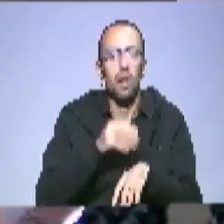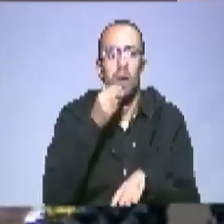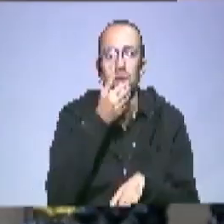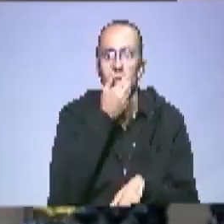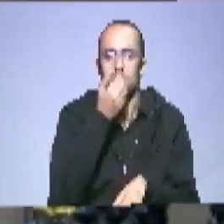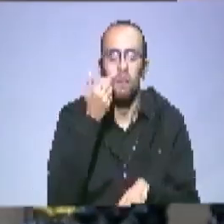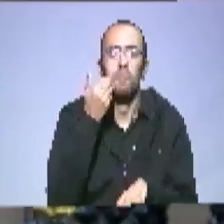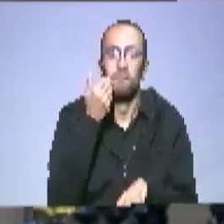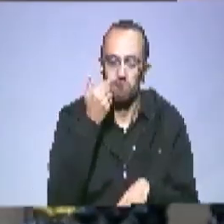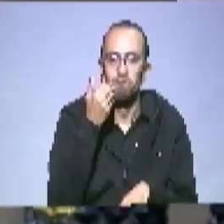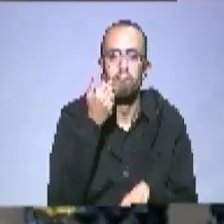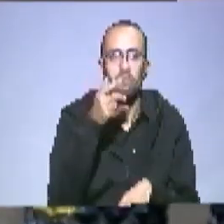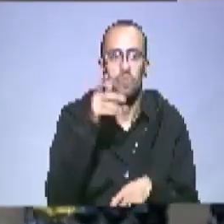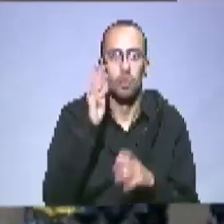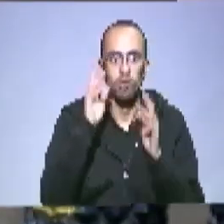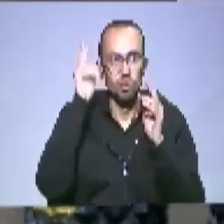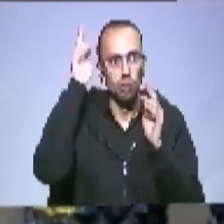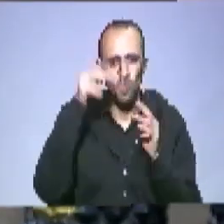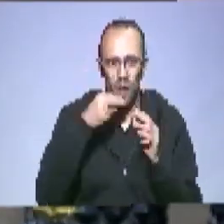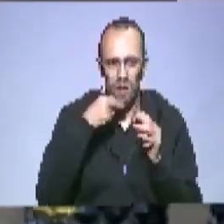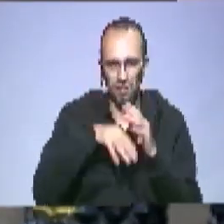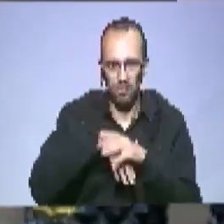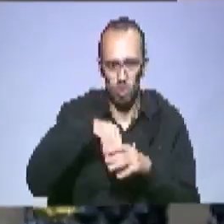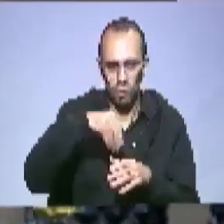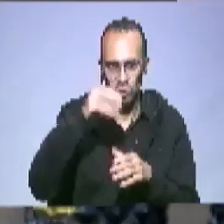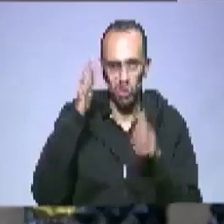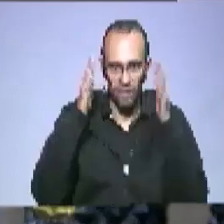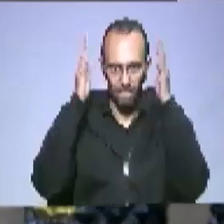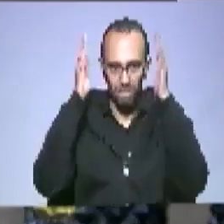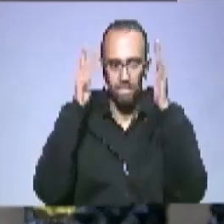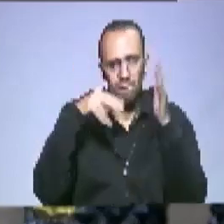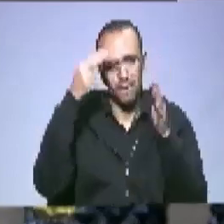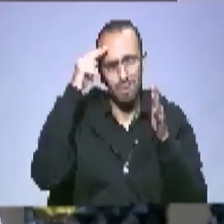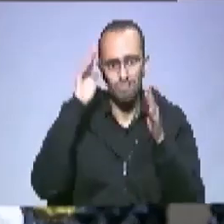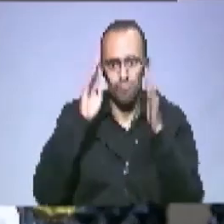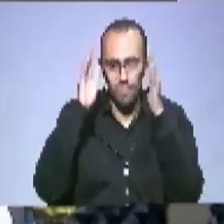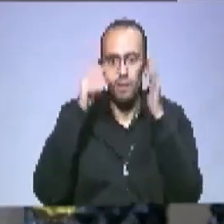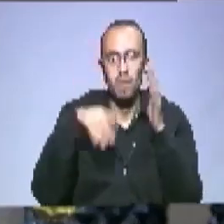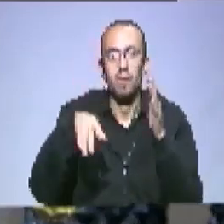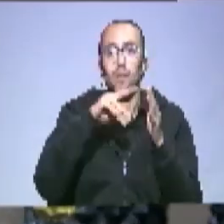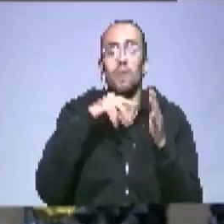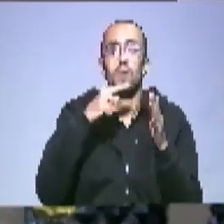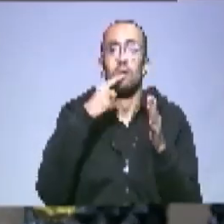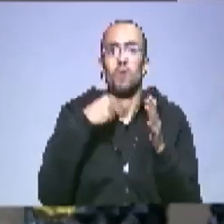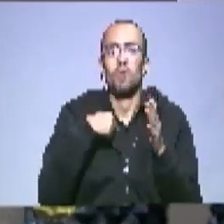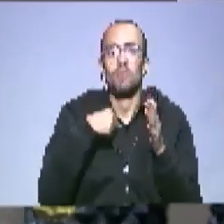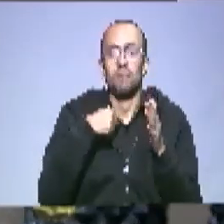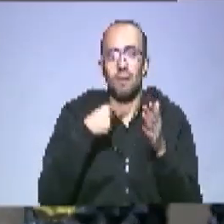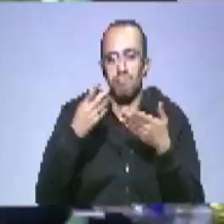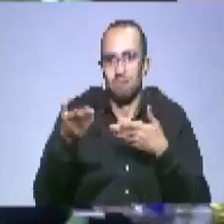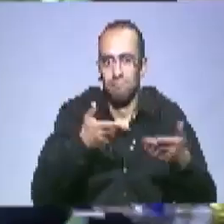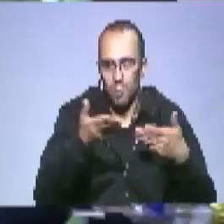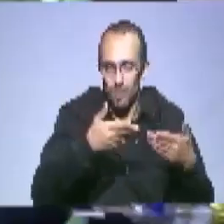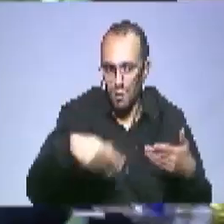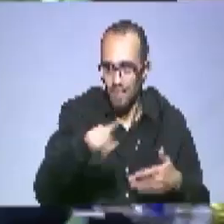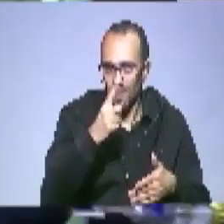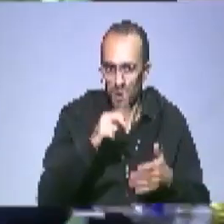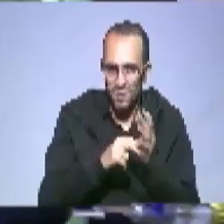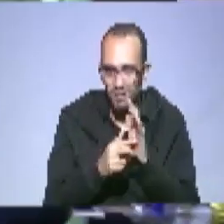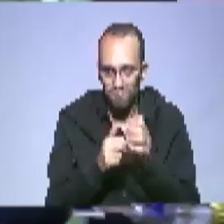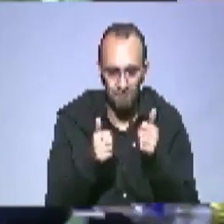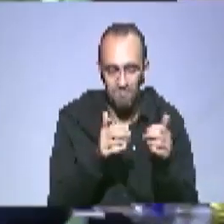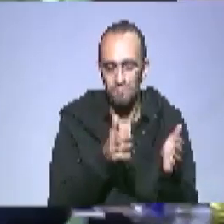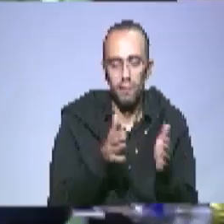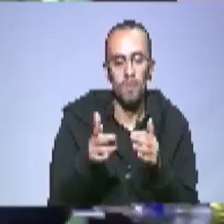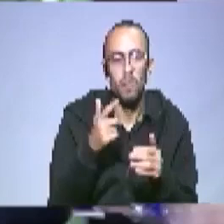مشي كده زي سلسلة للحلقات الصيامي. برحب بحضراتكم وفي زمايل خلف الكاميرات وبيك يا شيف، الأخبار؟ الحمد لله. ازيك يا نرمين؟